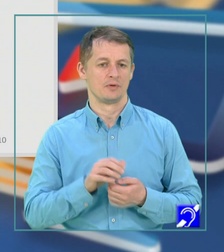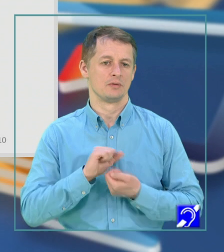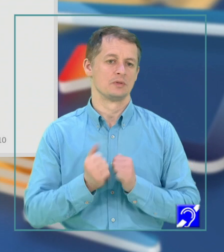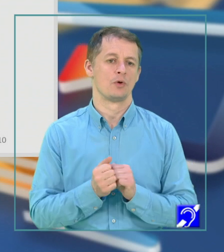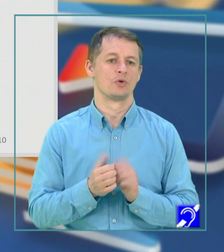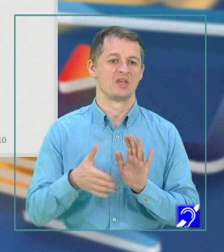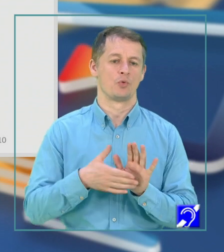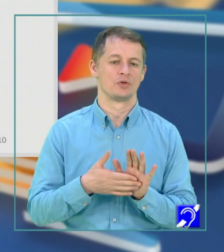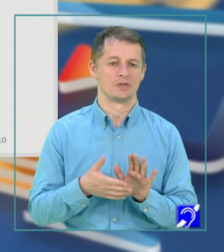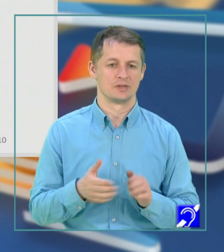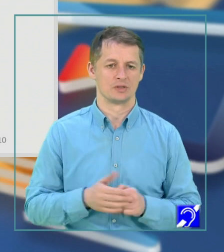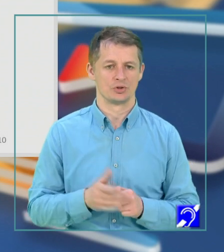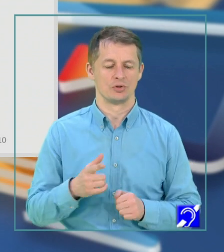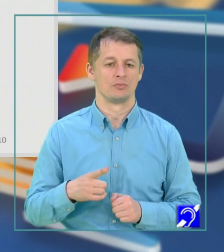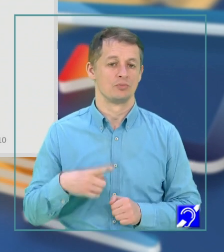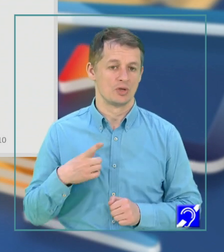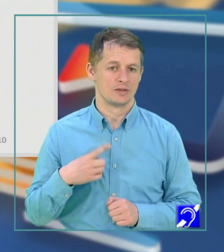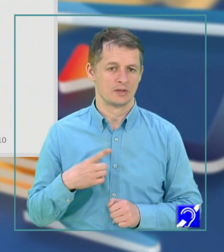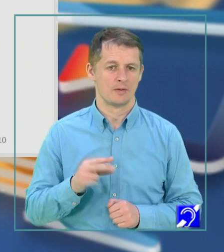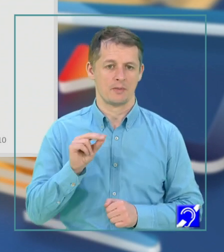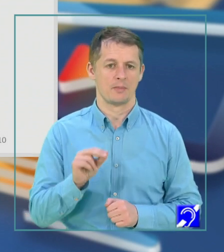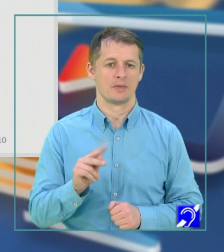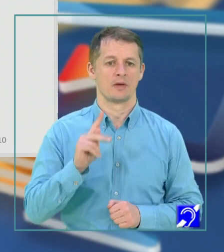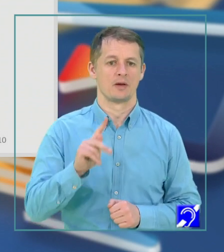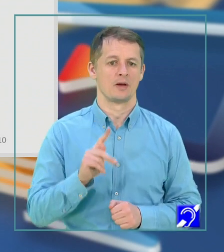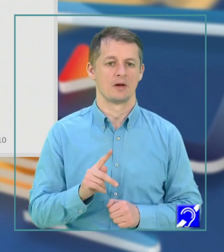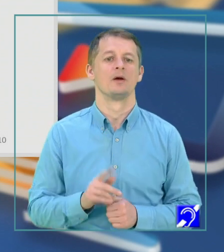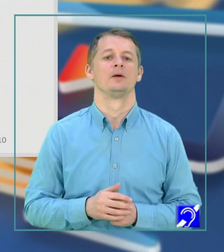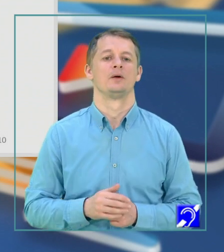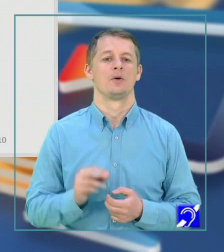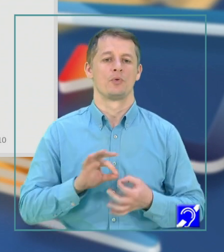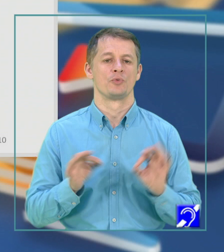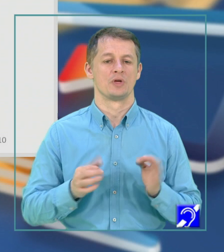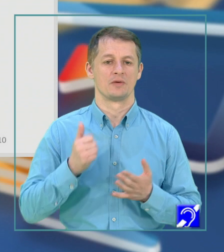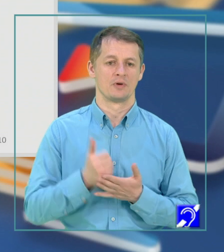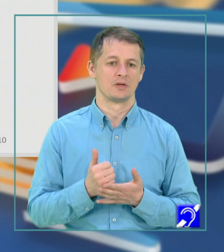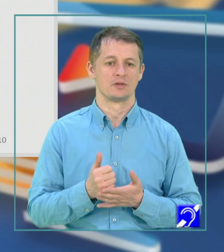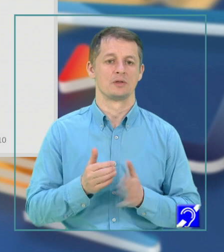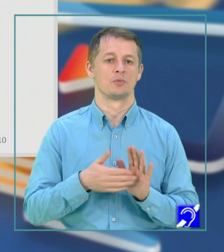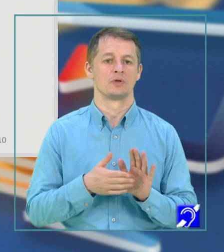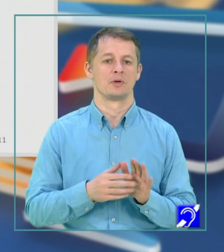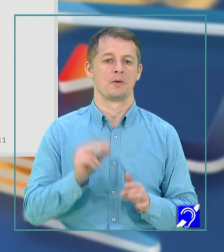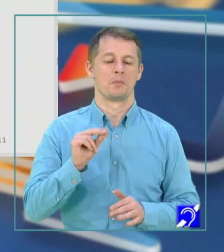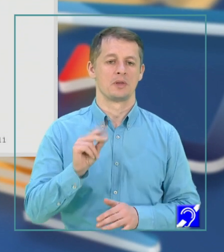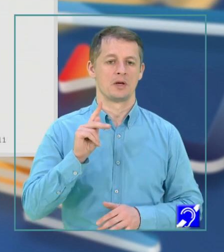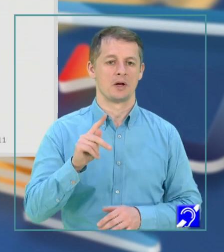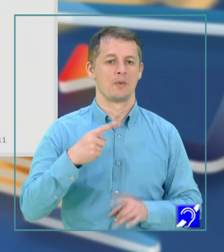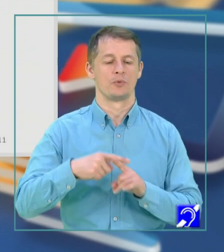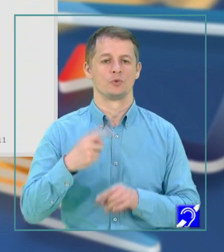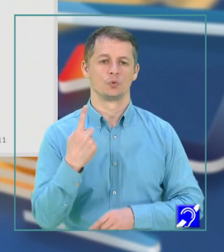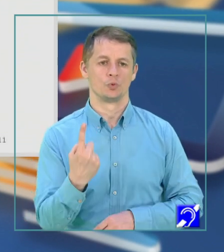propriu-zisă și presupune P de K propoziția adevărată și demonstrează P de K plus 1, adică P